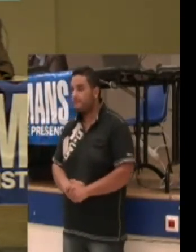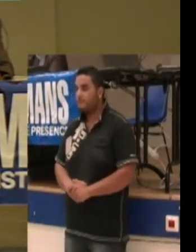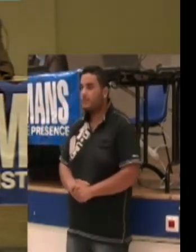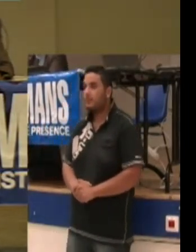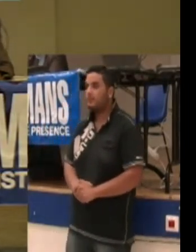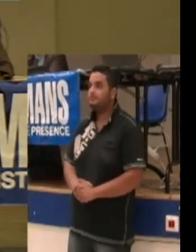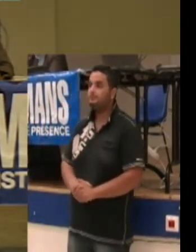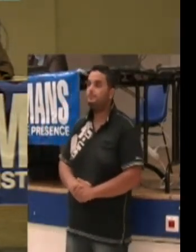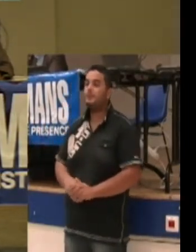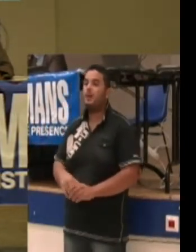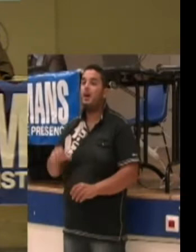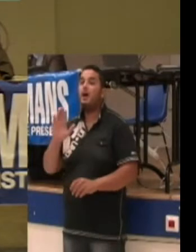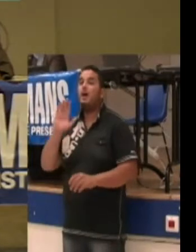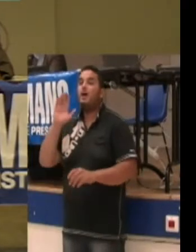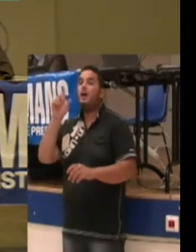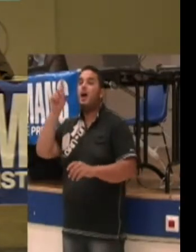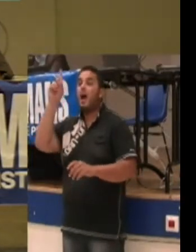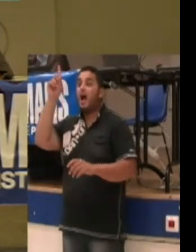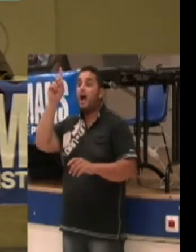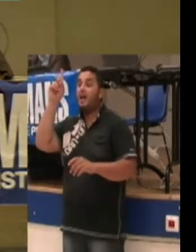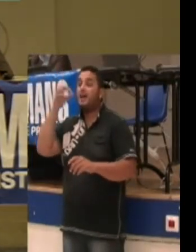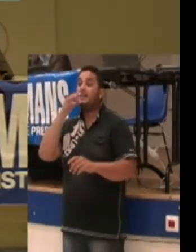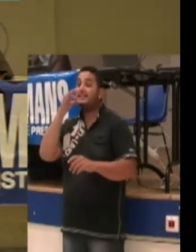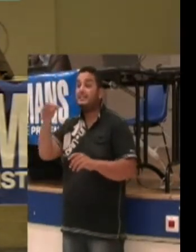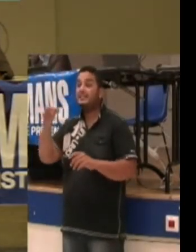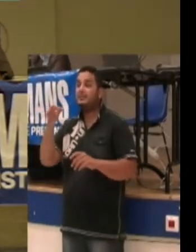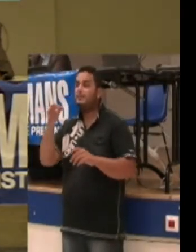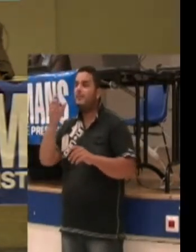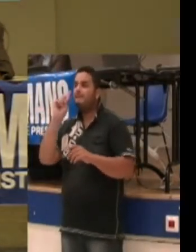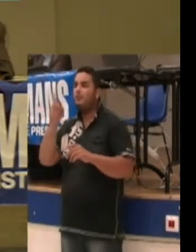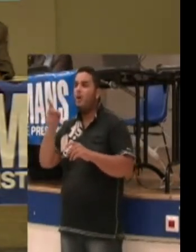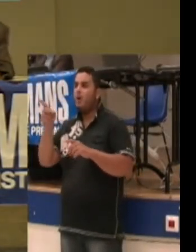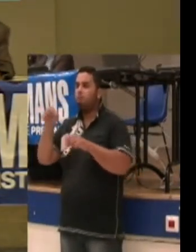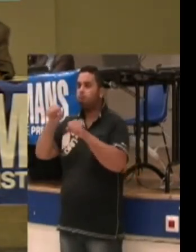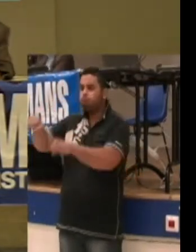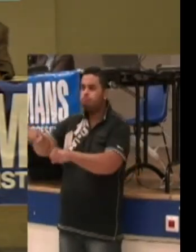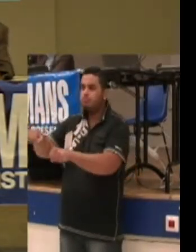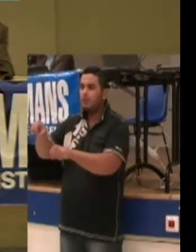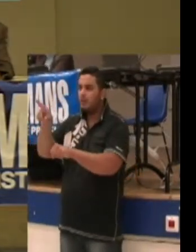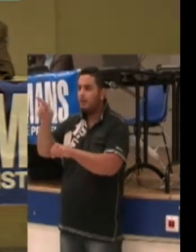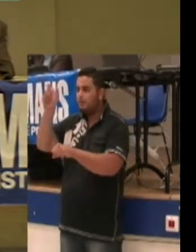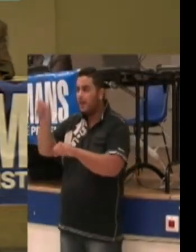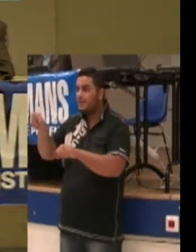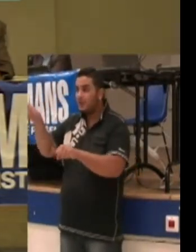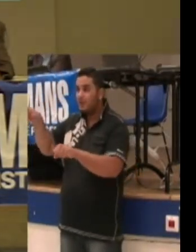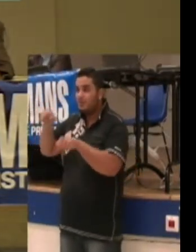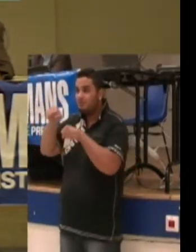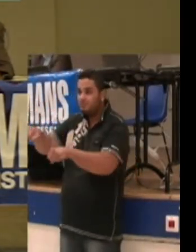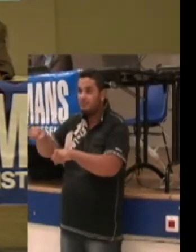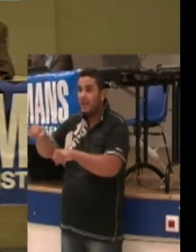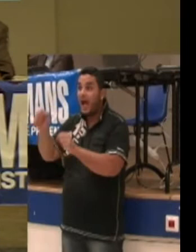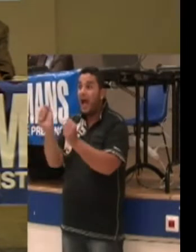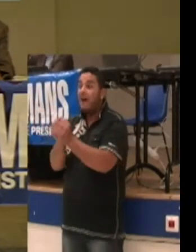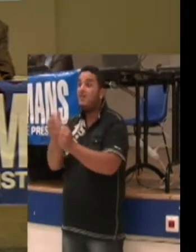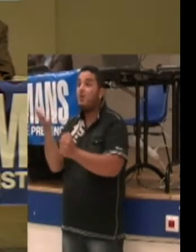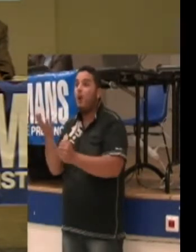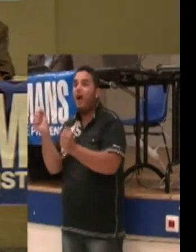lutte contre eux avec le Coran. Comment tu luttes contre eux? Toute cette sédition, toute cette sorcellerie,